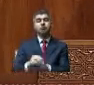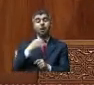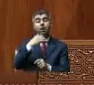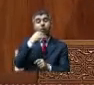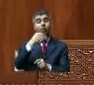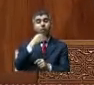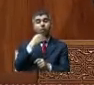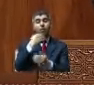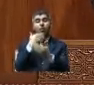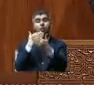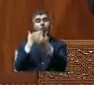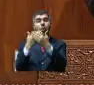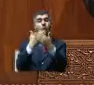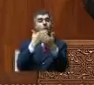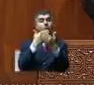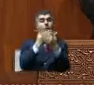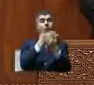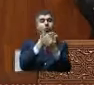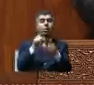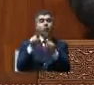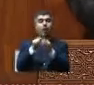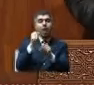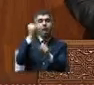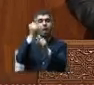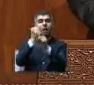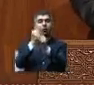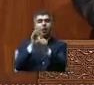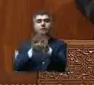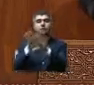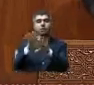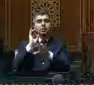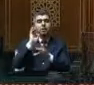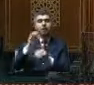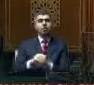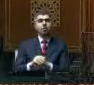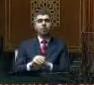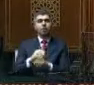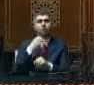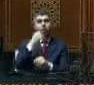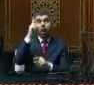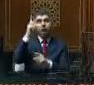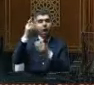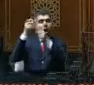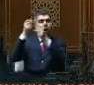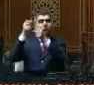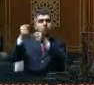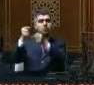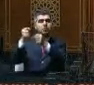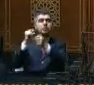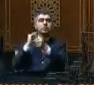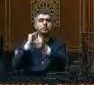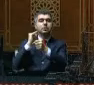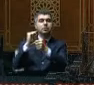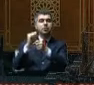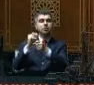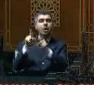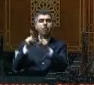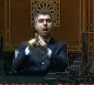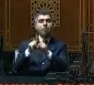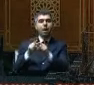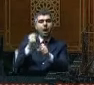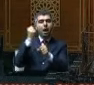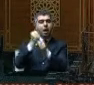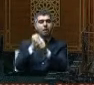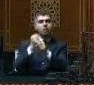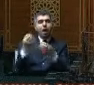متمنيا لهم النجاح والتوفيق في مهامهم، كما أرجو من الله تعالى أن يوفقنا لنعمل سويا